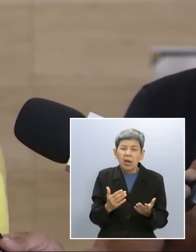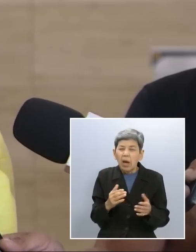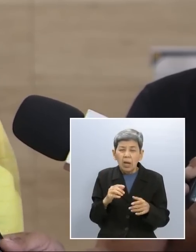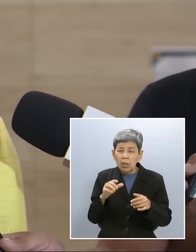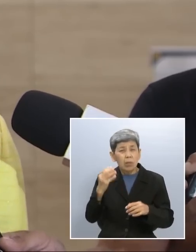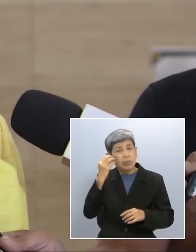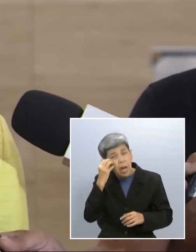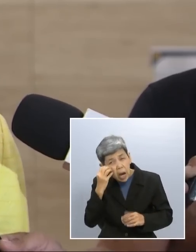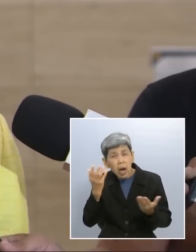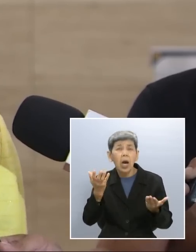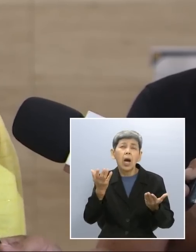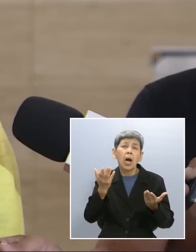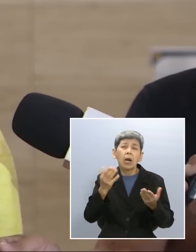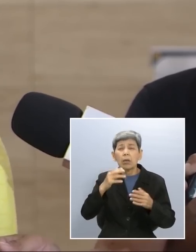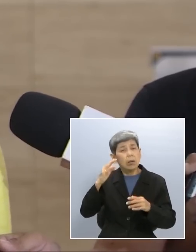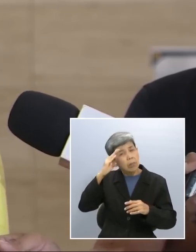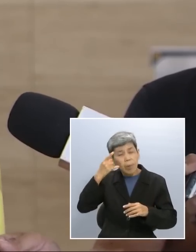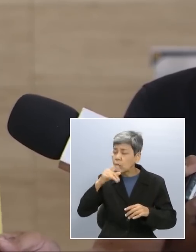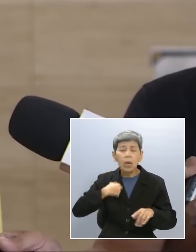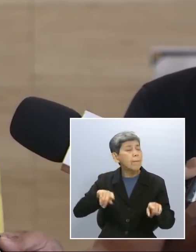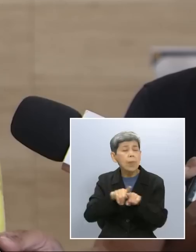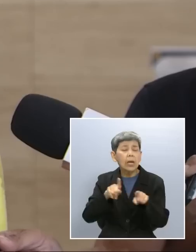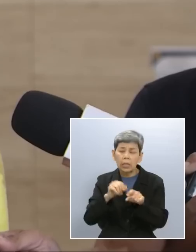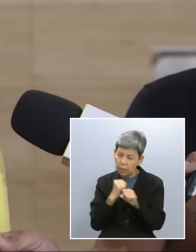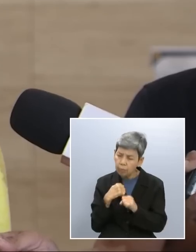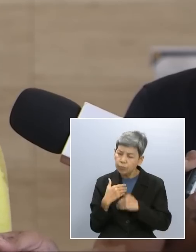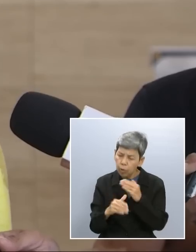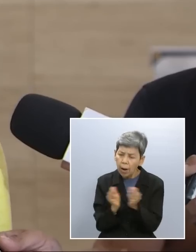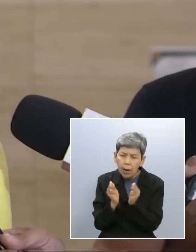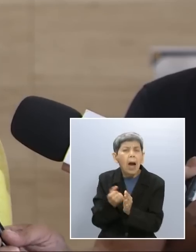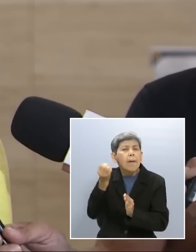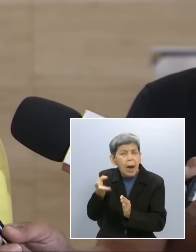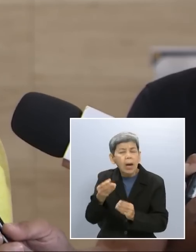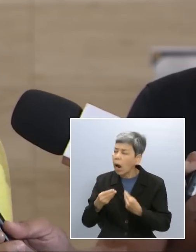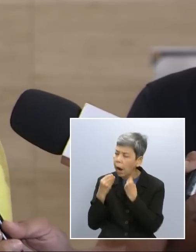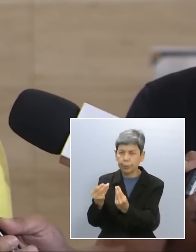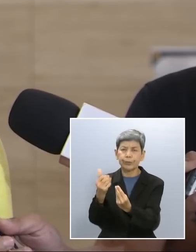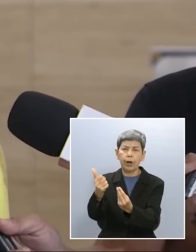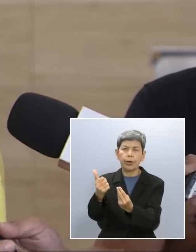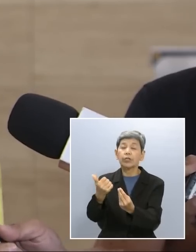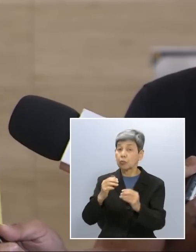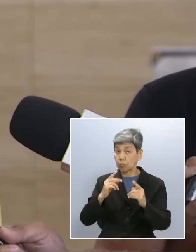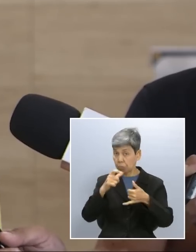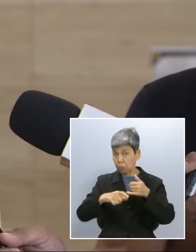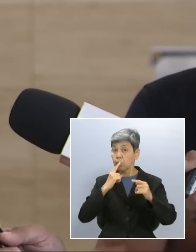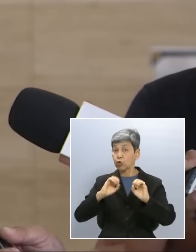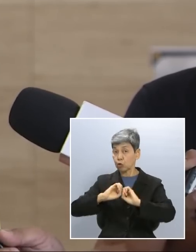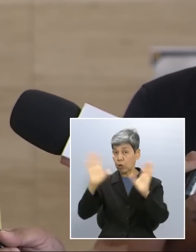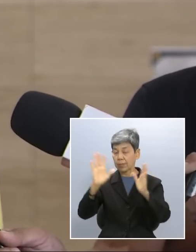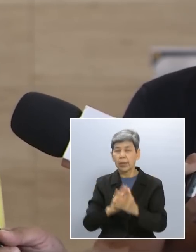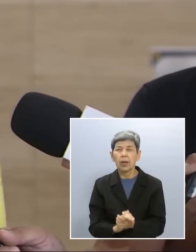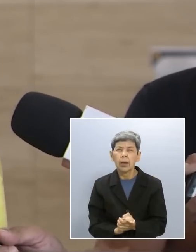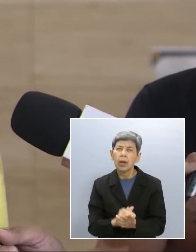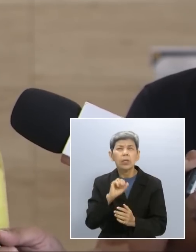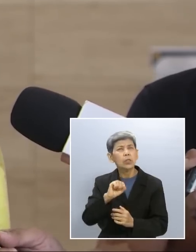เป็นคุณพี่ทานหรือว่าพลเอกประยุทธ์เพราะต้องเดินไปตามเสียงข้างมากของส.สนี่ก็ชัดเจนนะฮะส่วนอีก